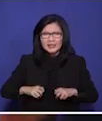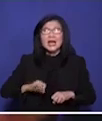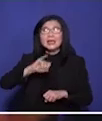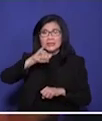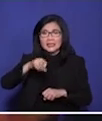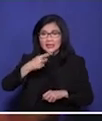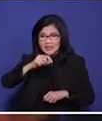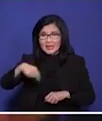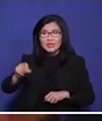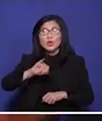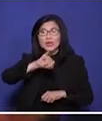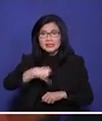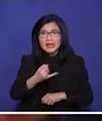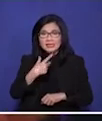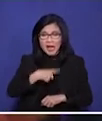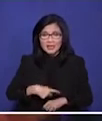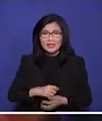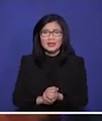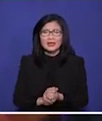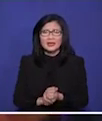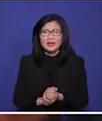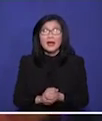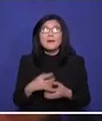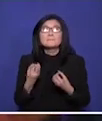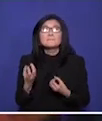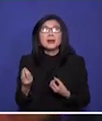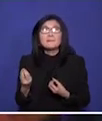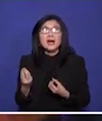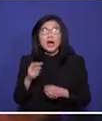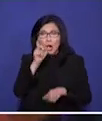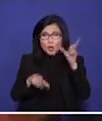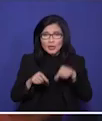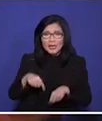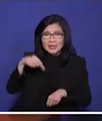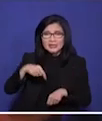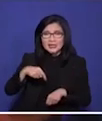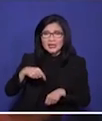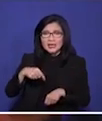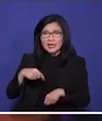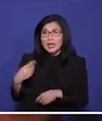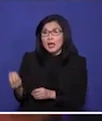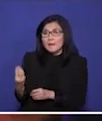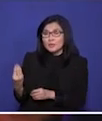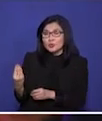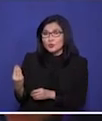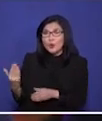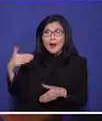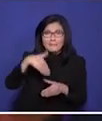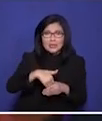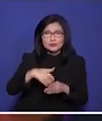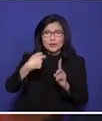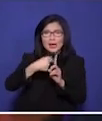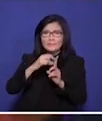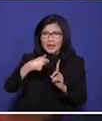bandingkan Berapa orang yang sekarang sudah menunggu masuk KPK ataupun sudah di dalam penjara Kita bisa